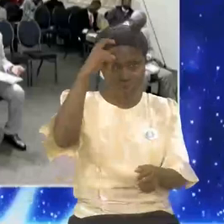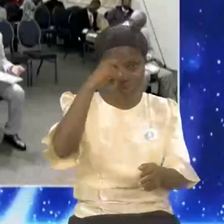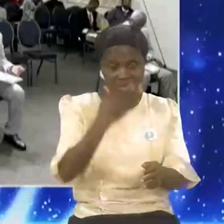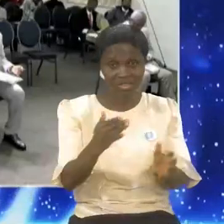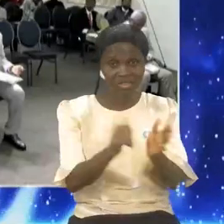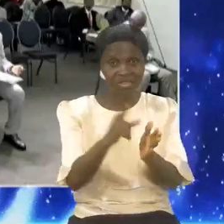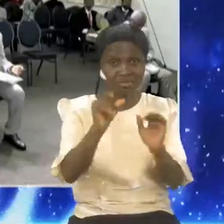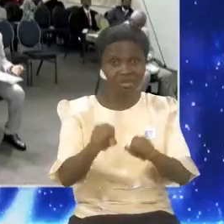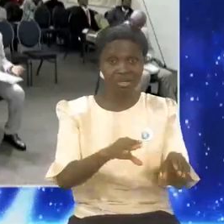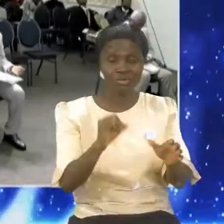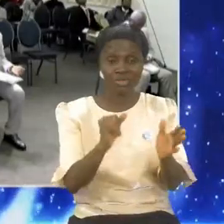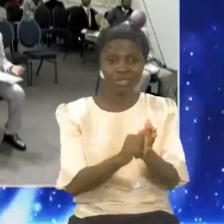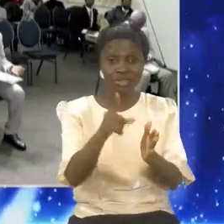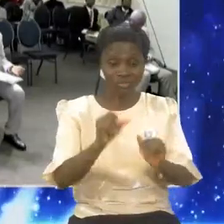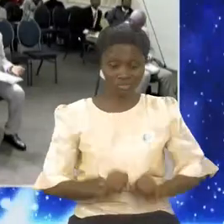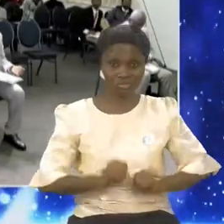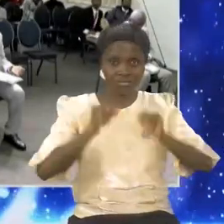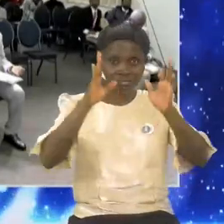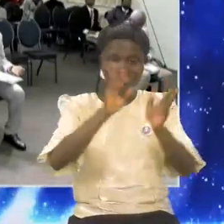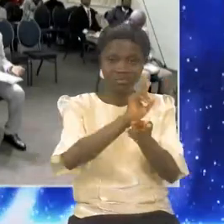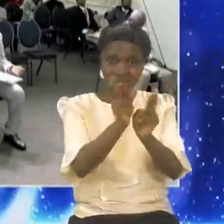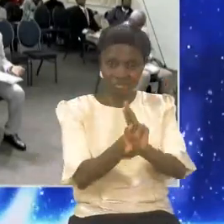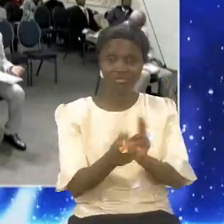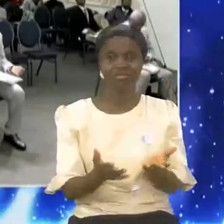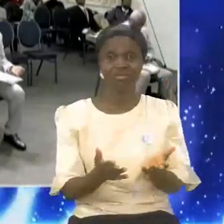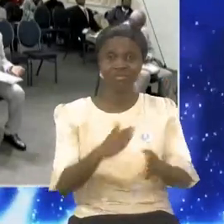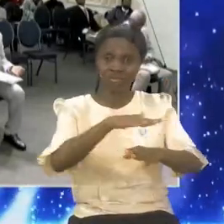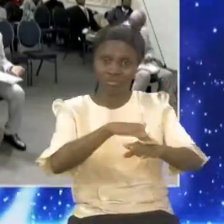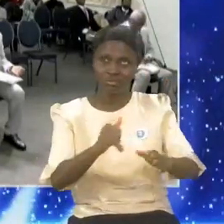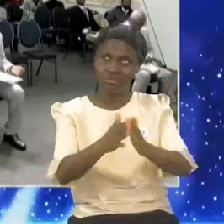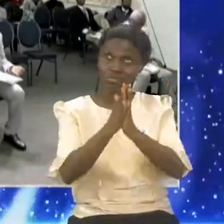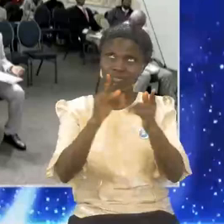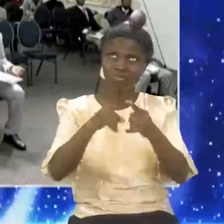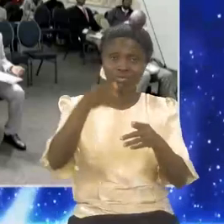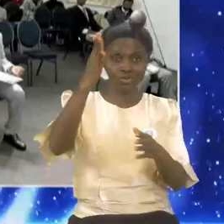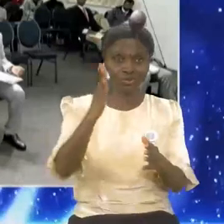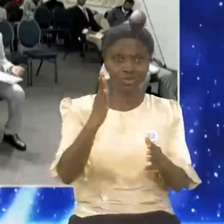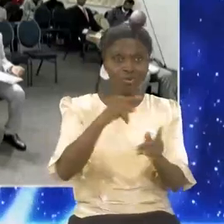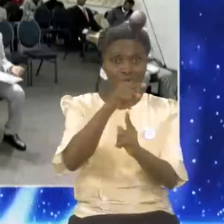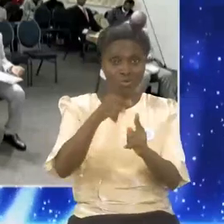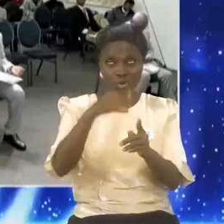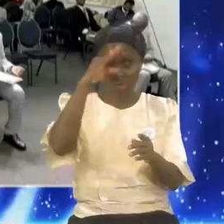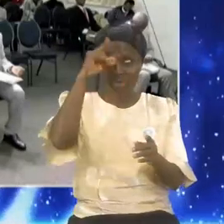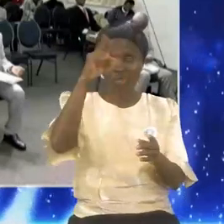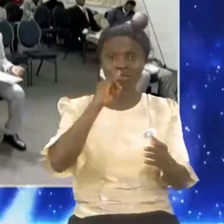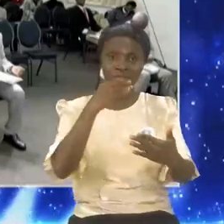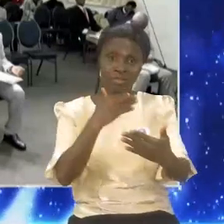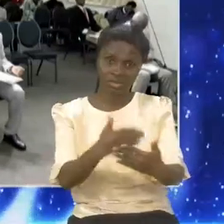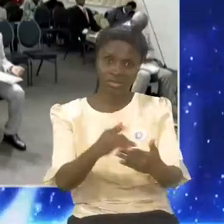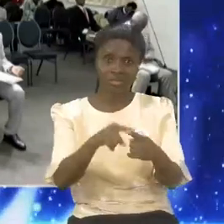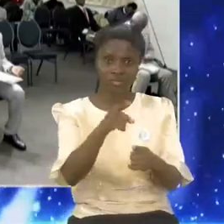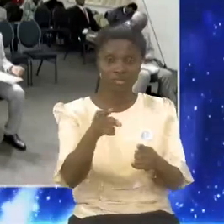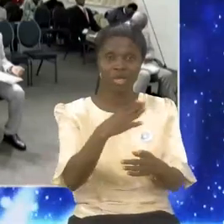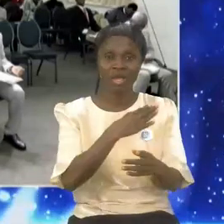ne dois plus retarder tu avoues que le Seigneur quand il est proche invoque le quand il est proche que le méchant